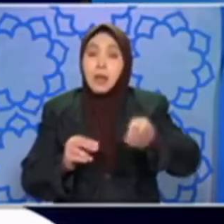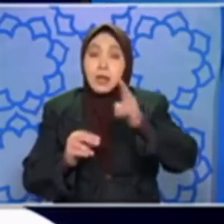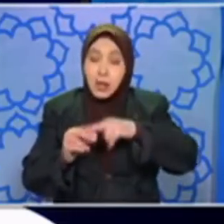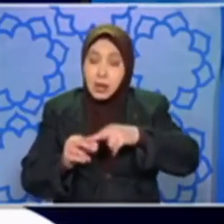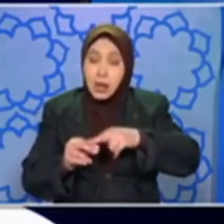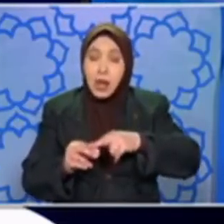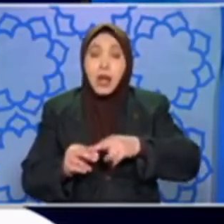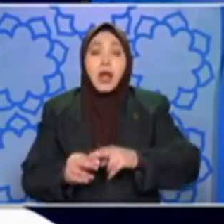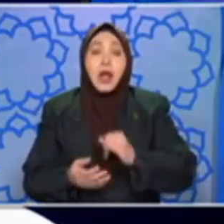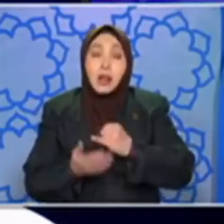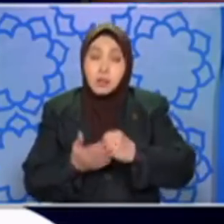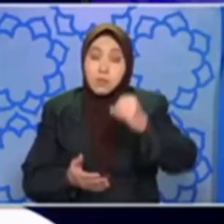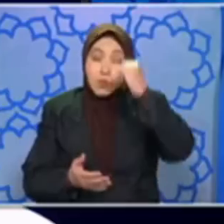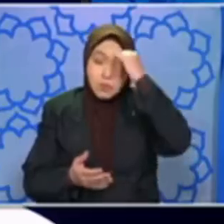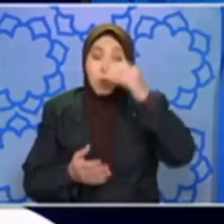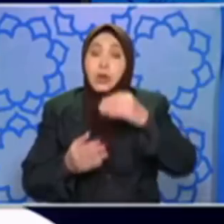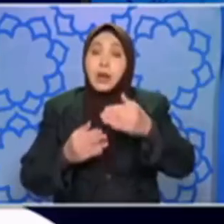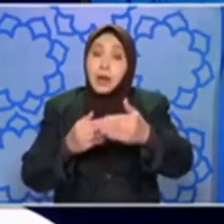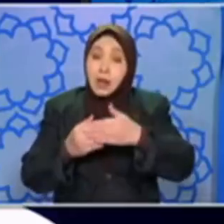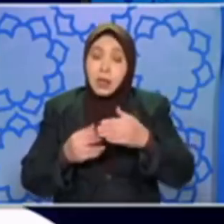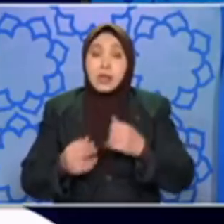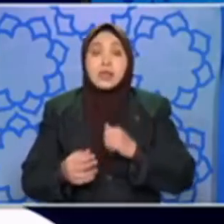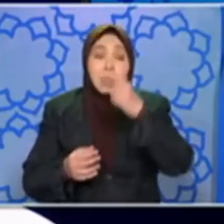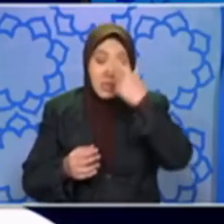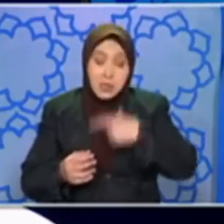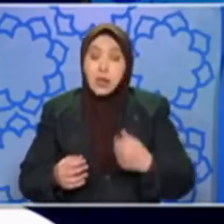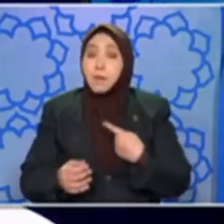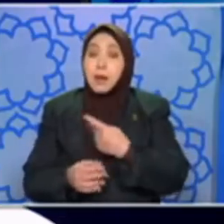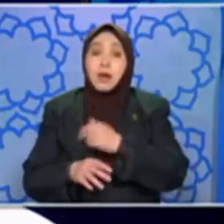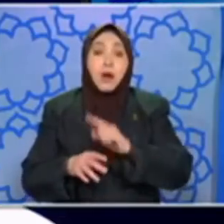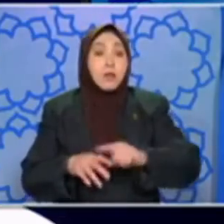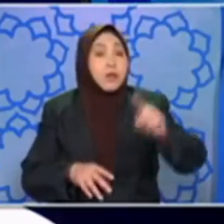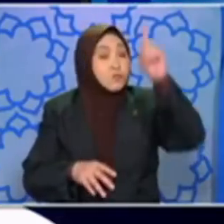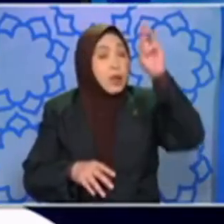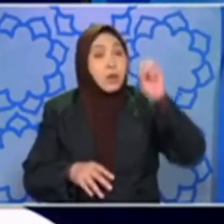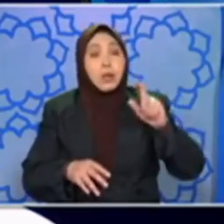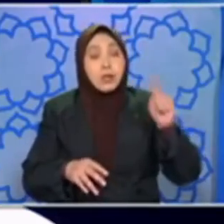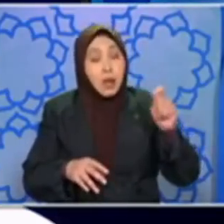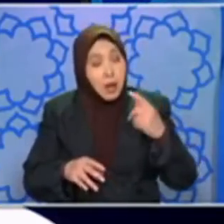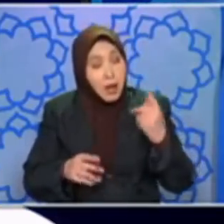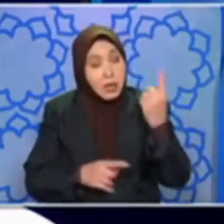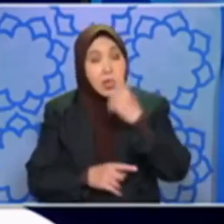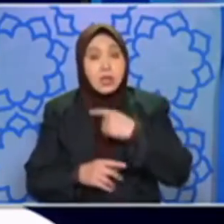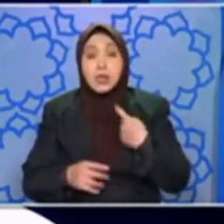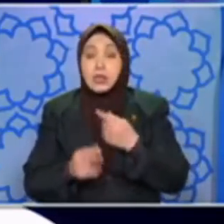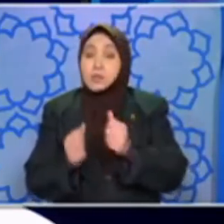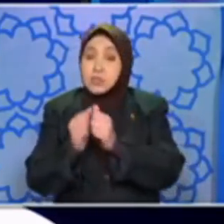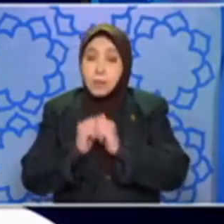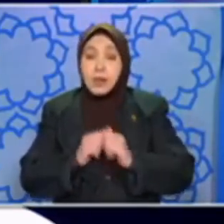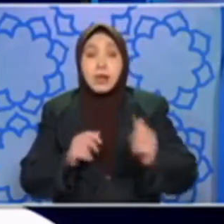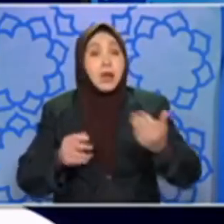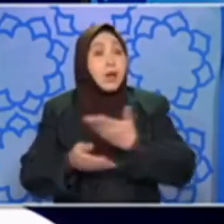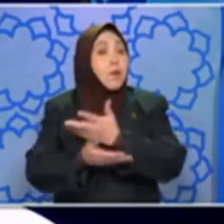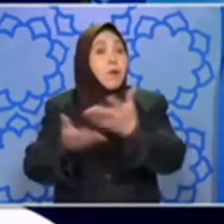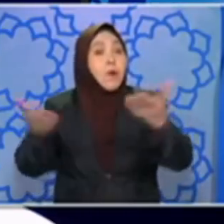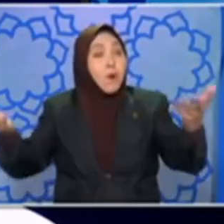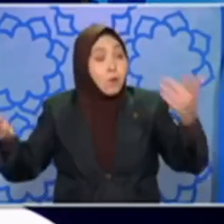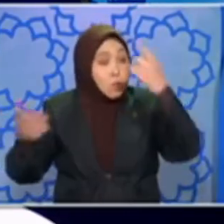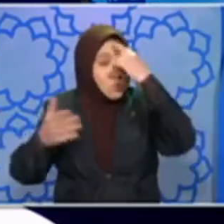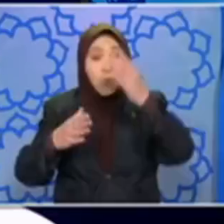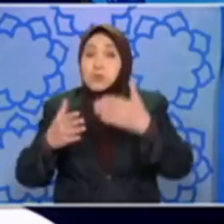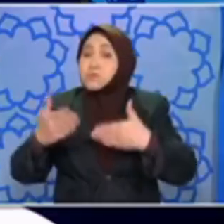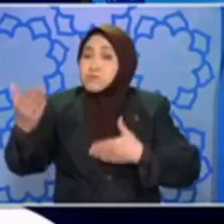diri kita kepada Allah Subhanahu Wa Taala. Pada hari ini kita ingin sama-sama ya bersama dengan tuan-tuan jemput untuk